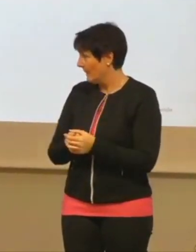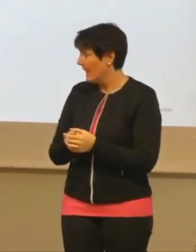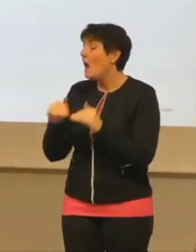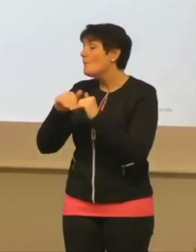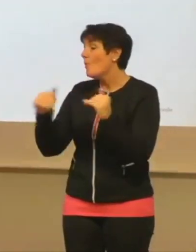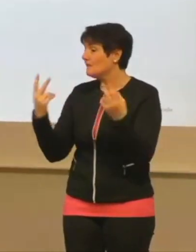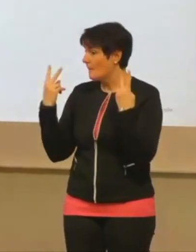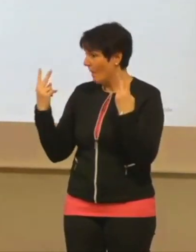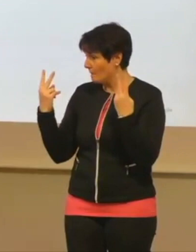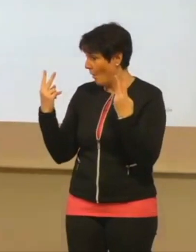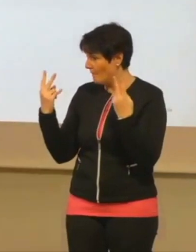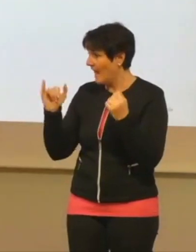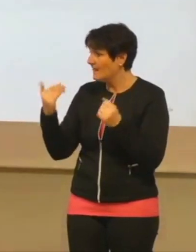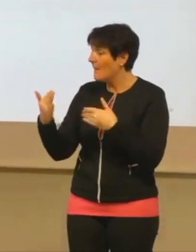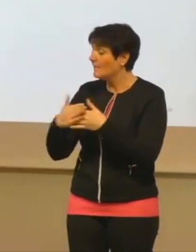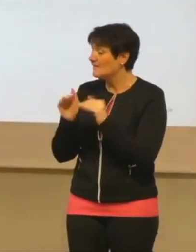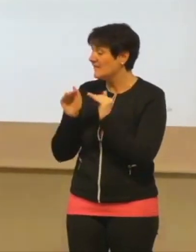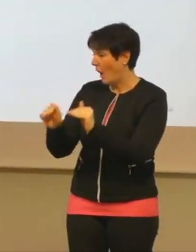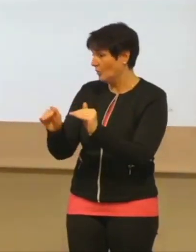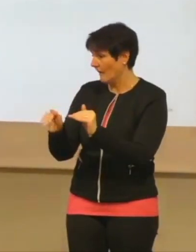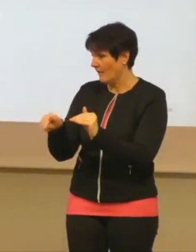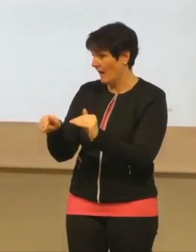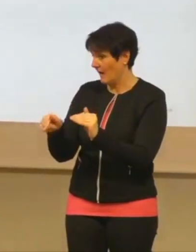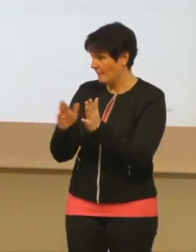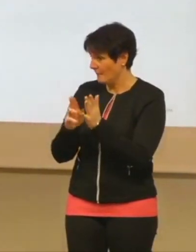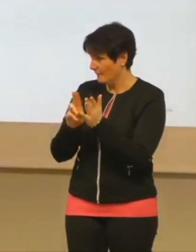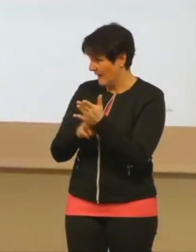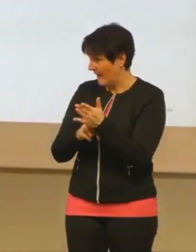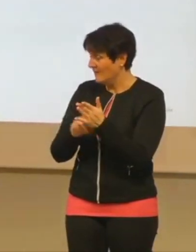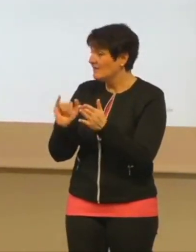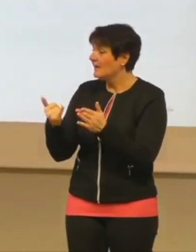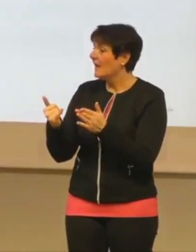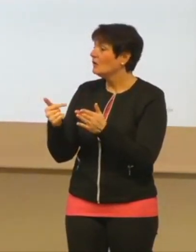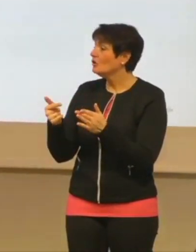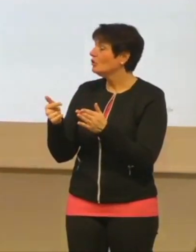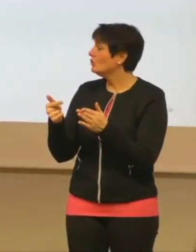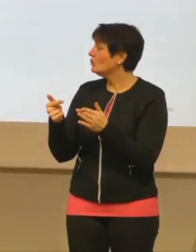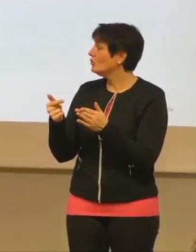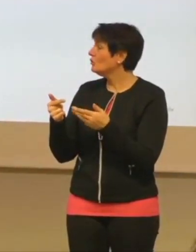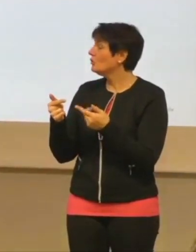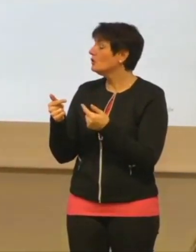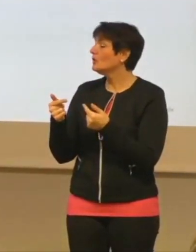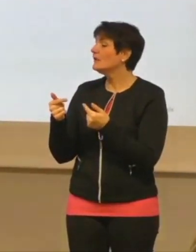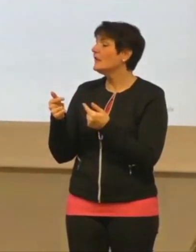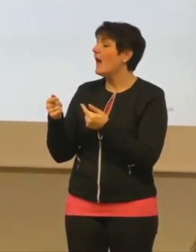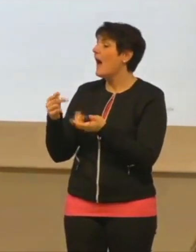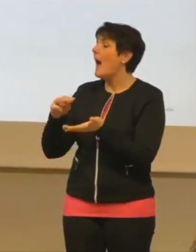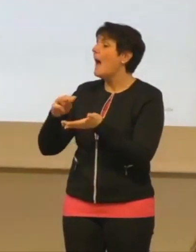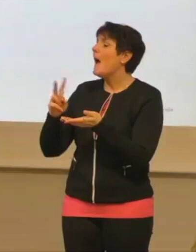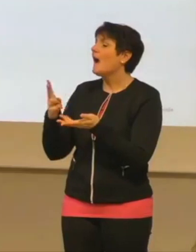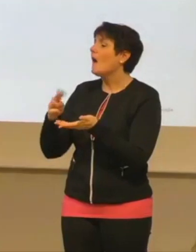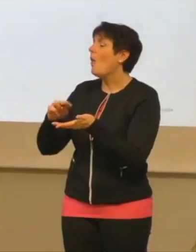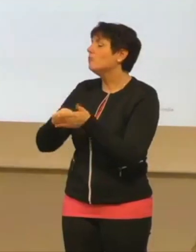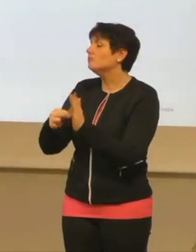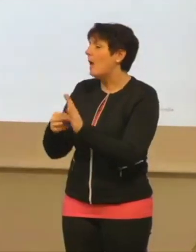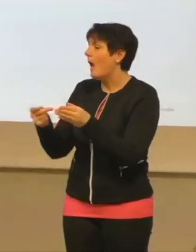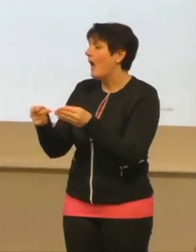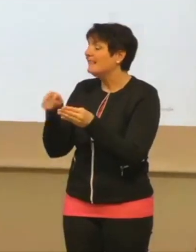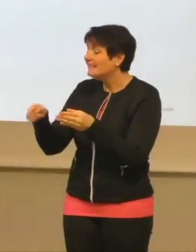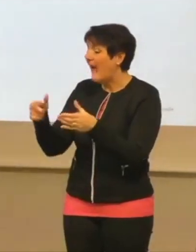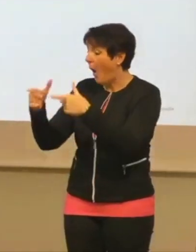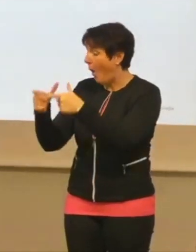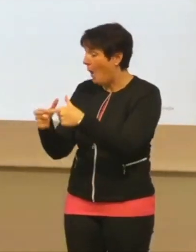Poseben pomen pri zagotavljanju pravic posameznika ima državni preventivni mehanizem posamezne države. Ta